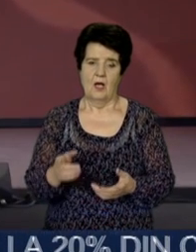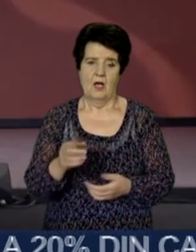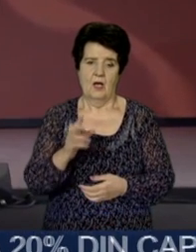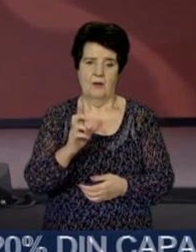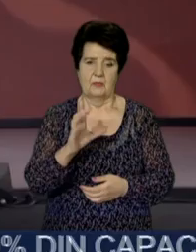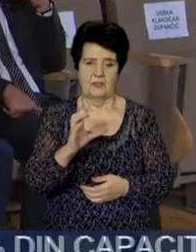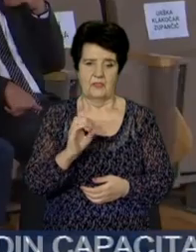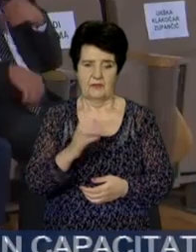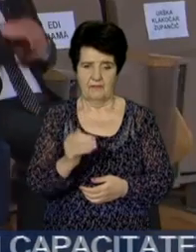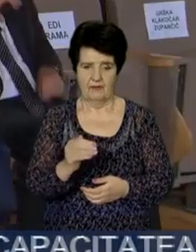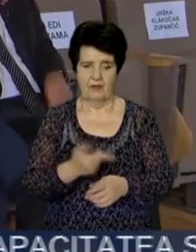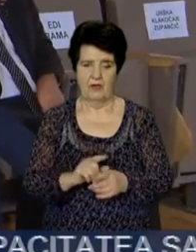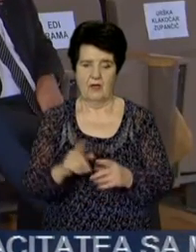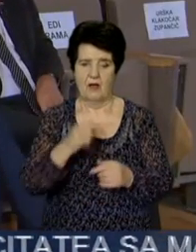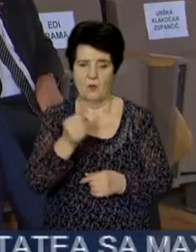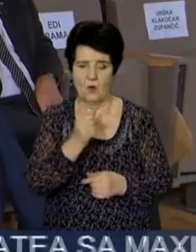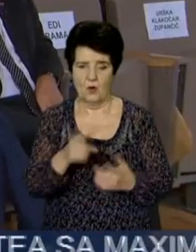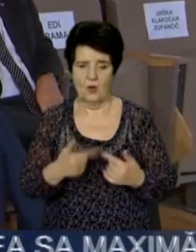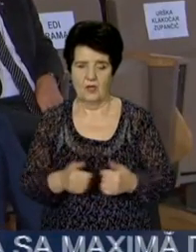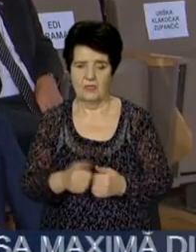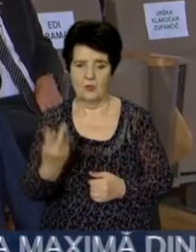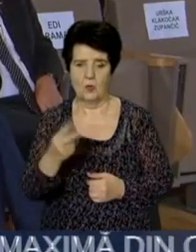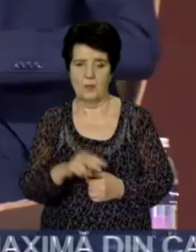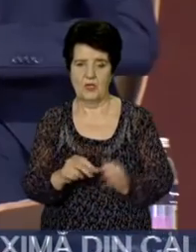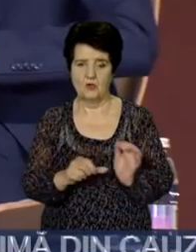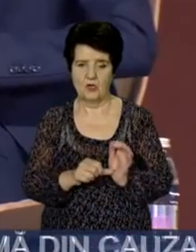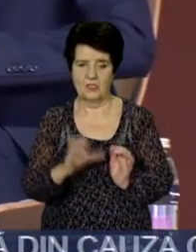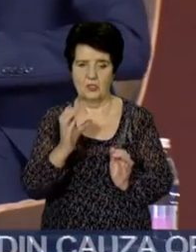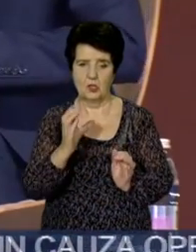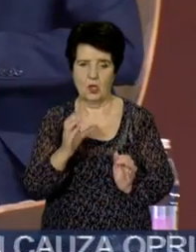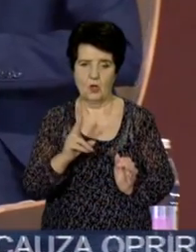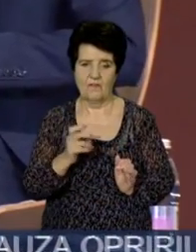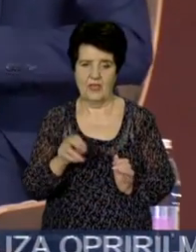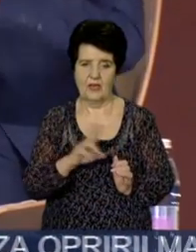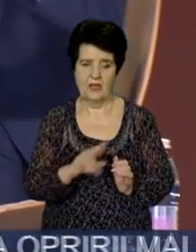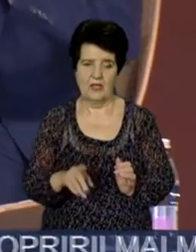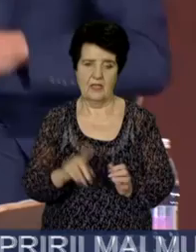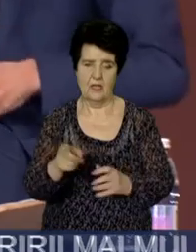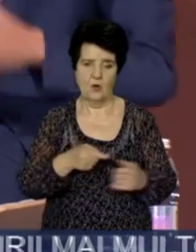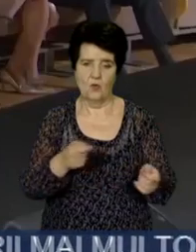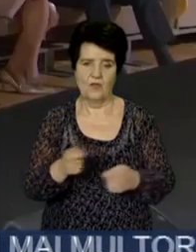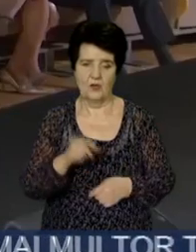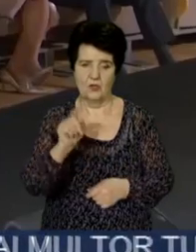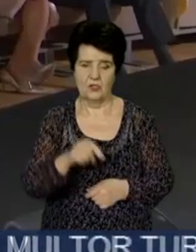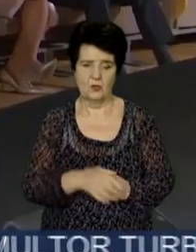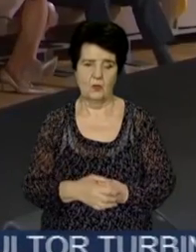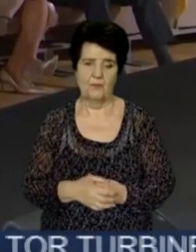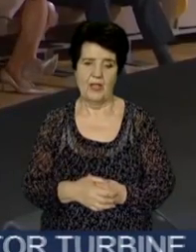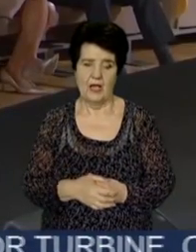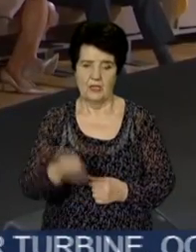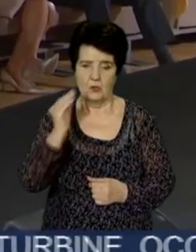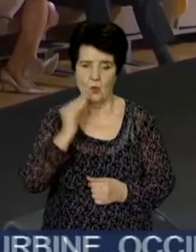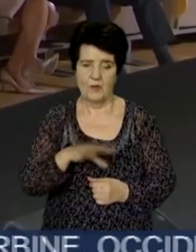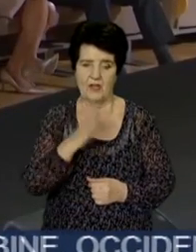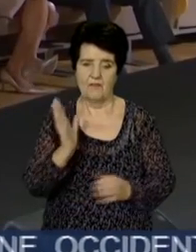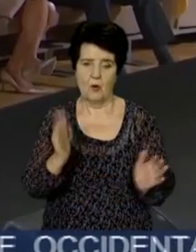este o conferință internațională anuală organizată din 2006 în Slovenia și a fost inițiat de guvernul acestui stat. Scopul său este de a